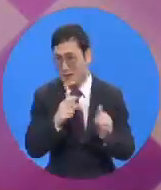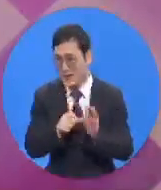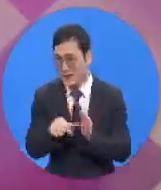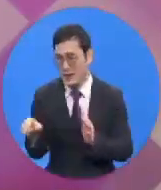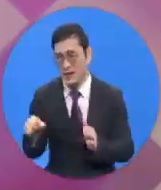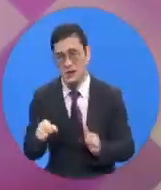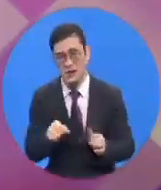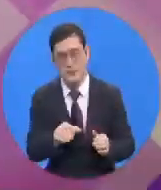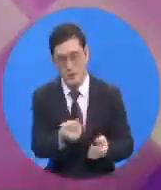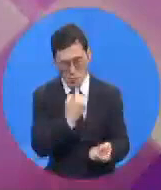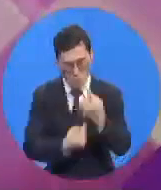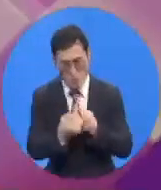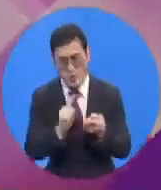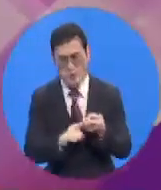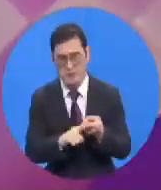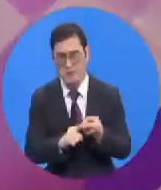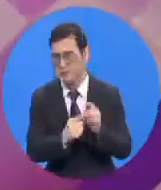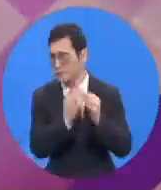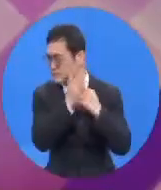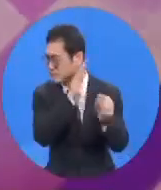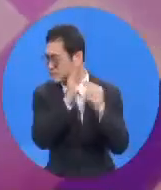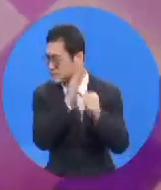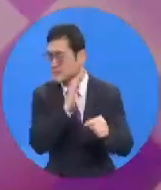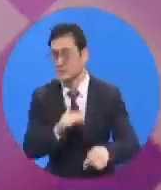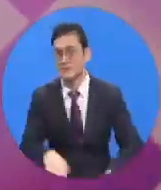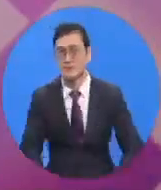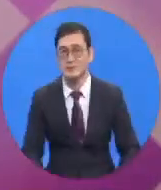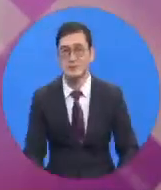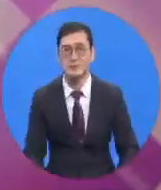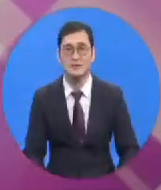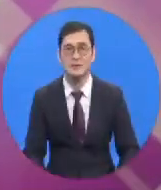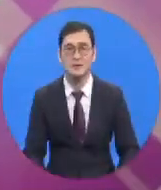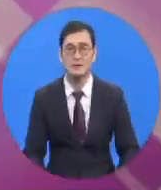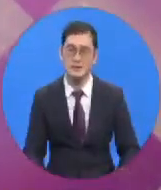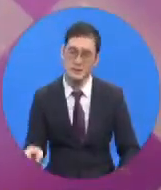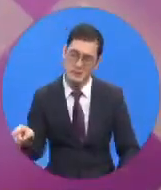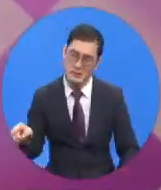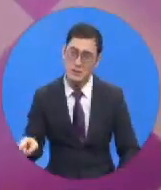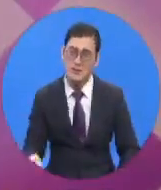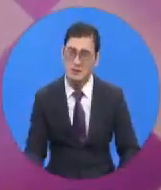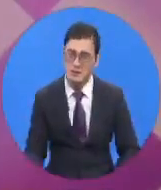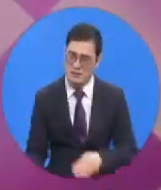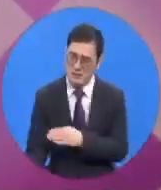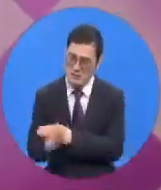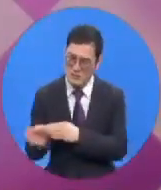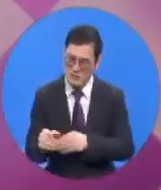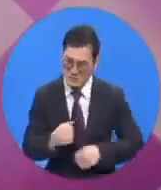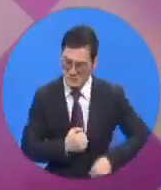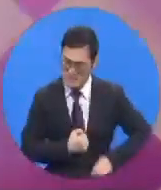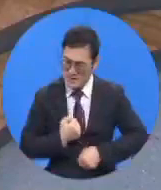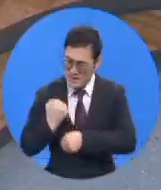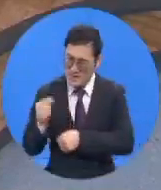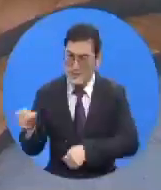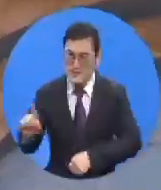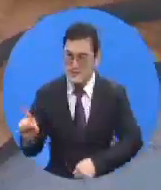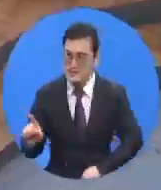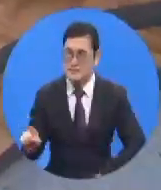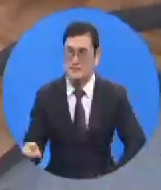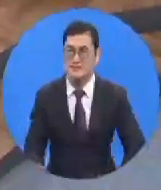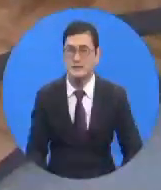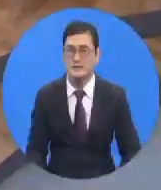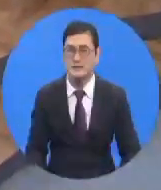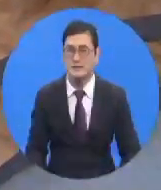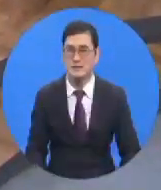정혁진 변호사님. 네. 지금 윤 총장의 재배당 카드 결국은 이 수사를 엄정하게 처음부터 다시 보겠다. 그렇게 되면 결국